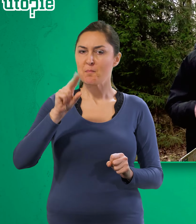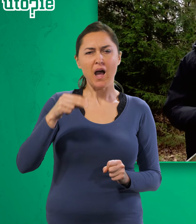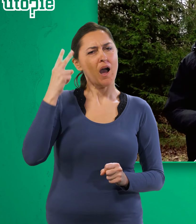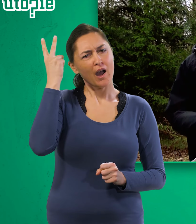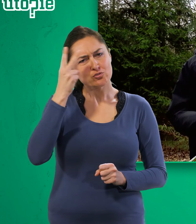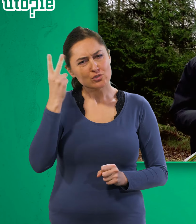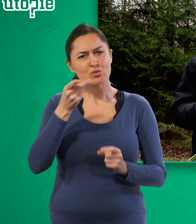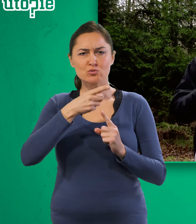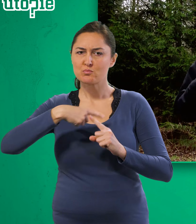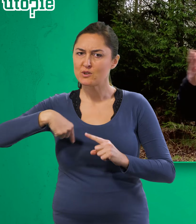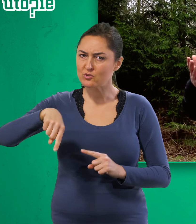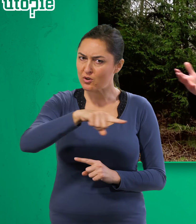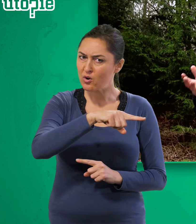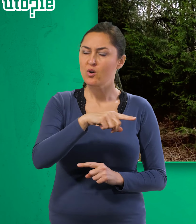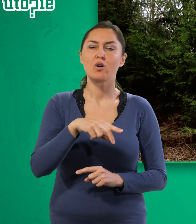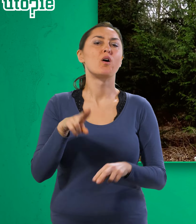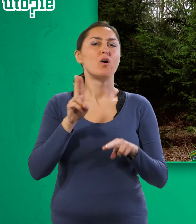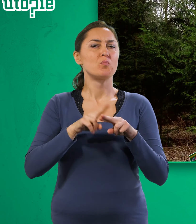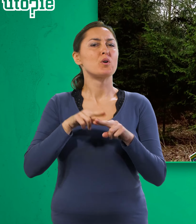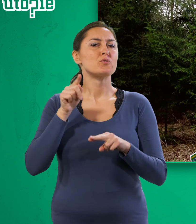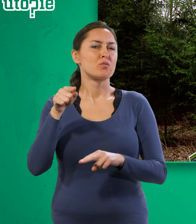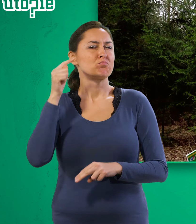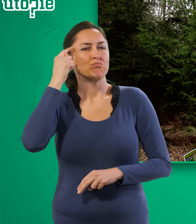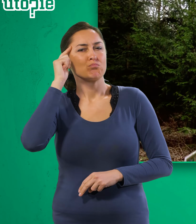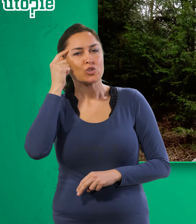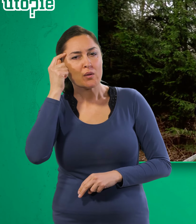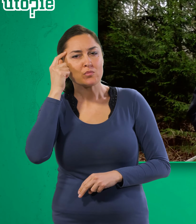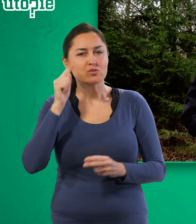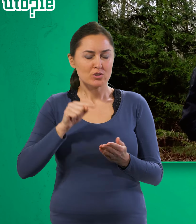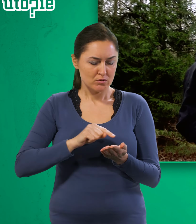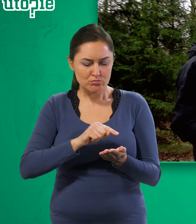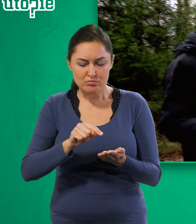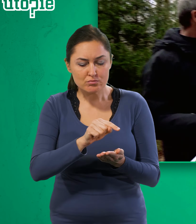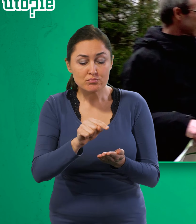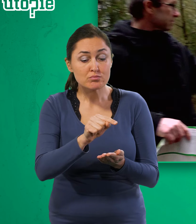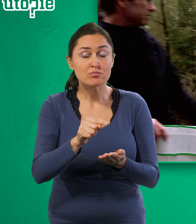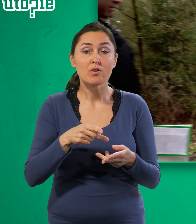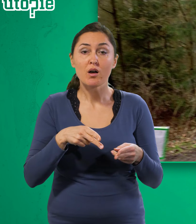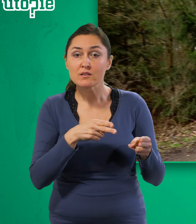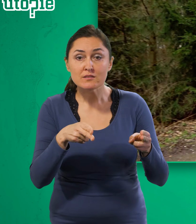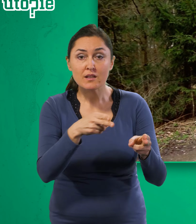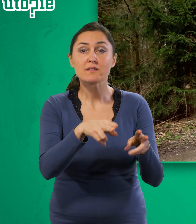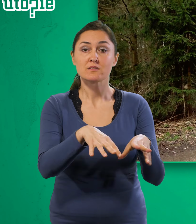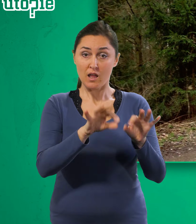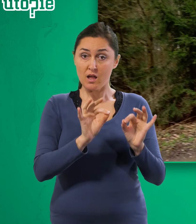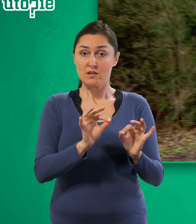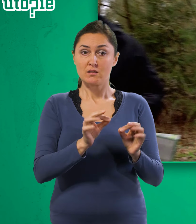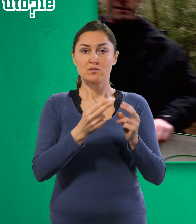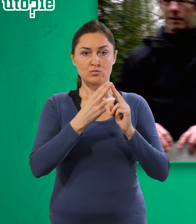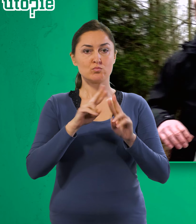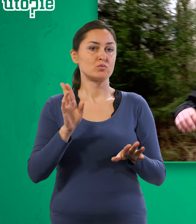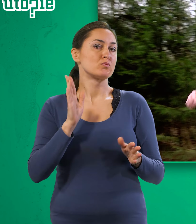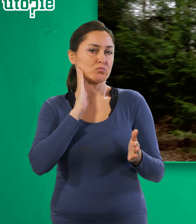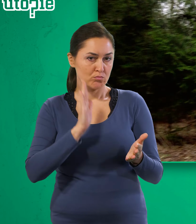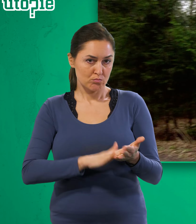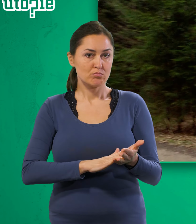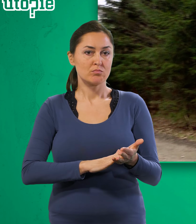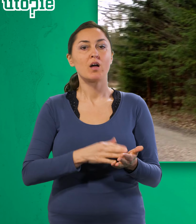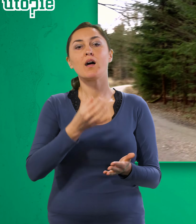mapu nemám, vůbec nevím, kde jsem? Jedná cesta vede tím směrem, druhá cesta